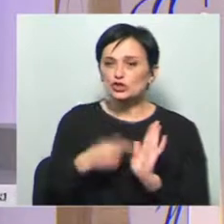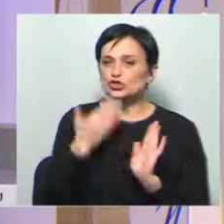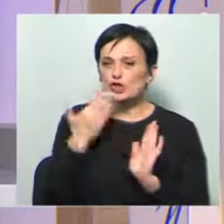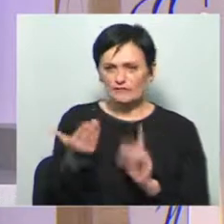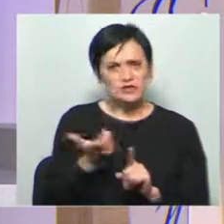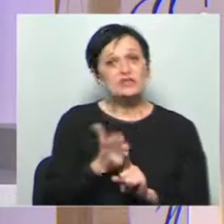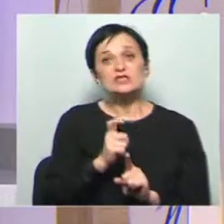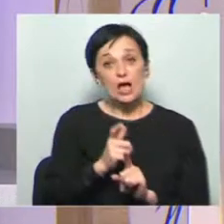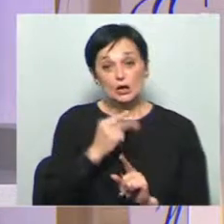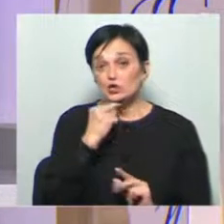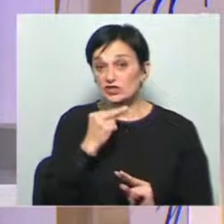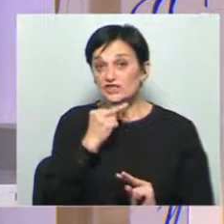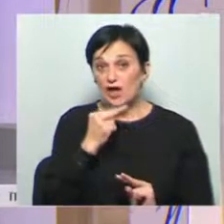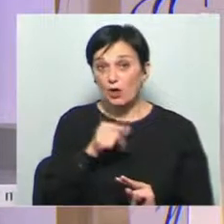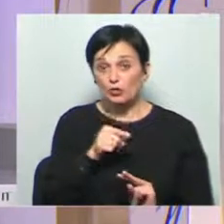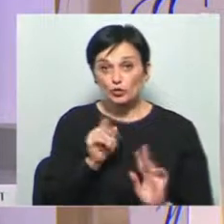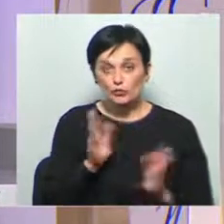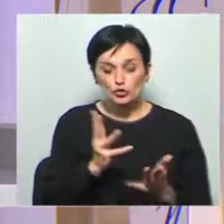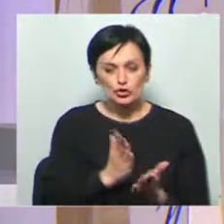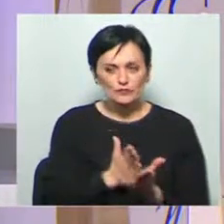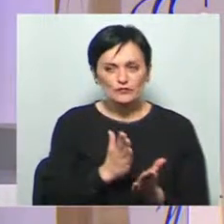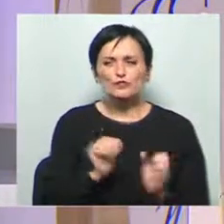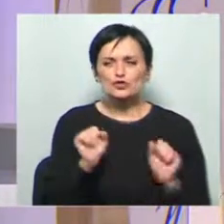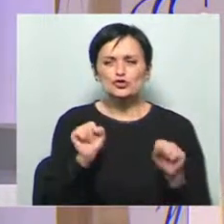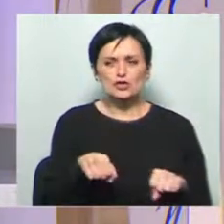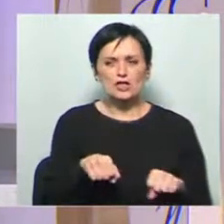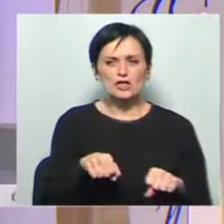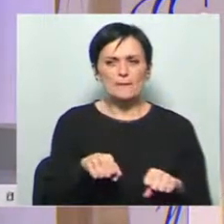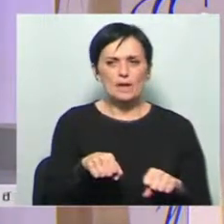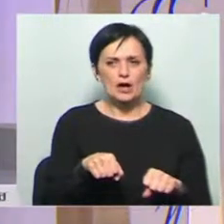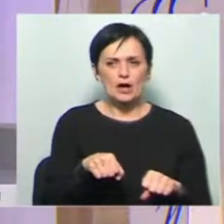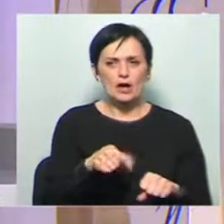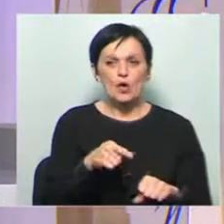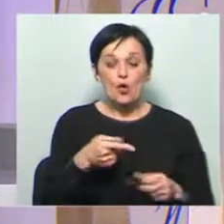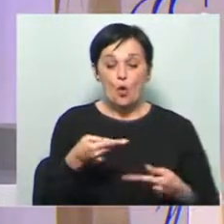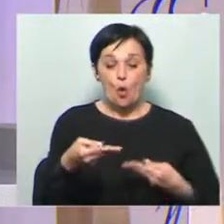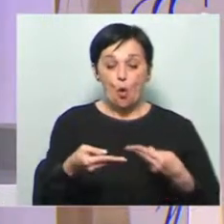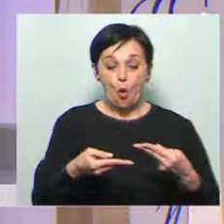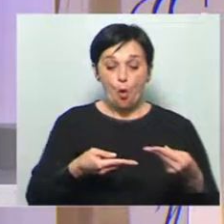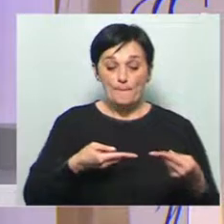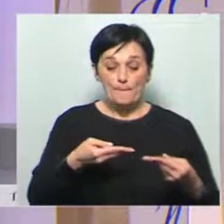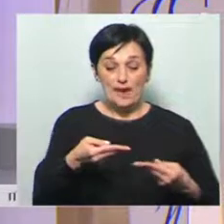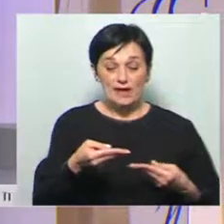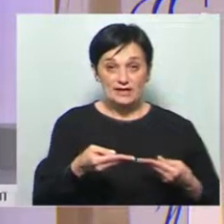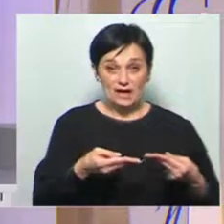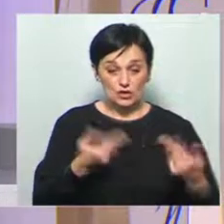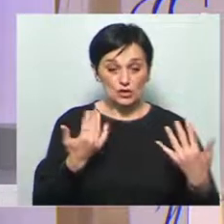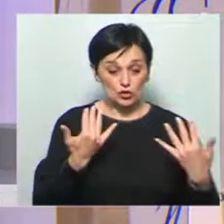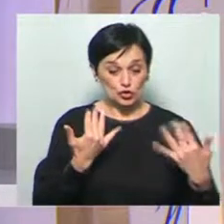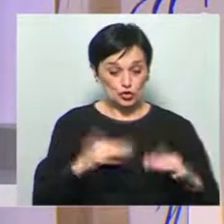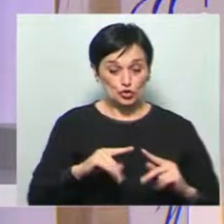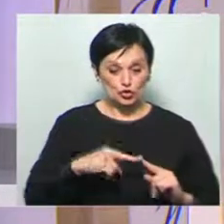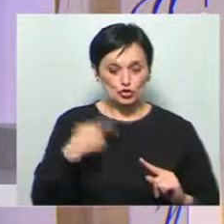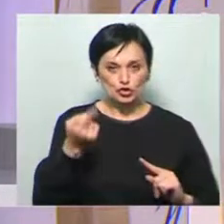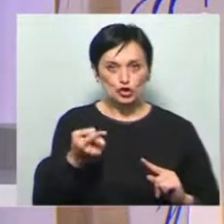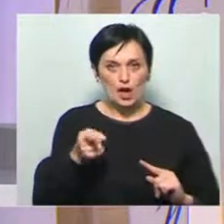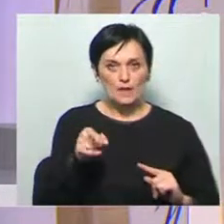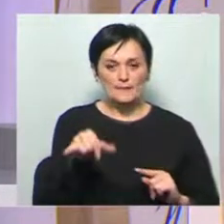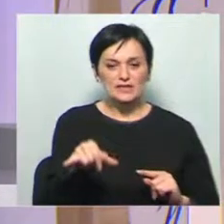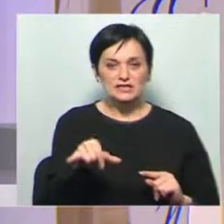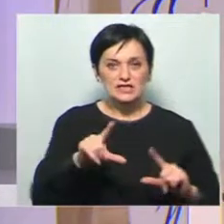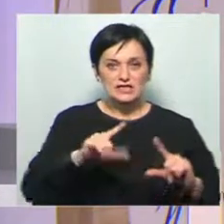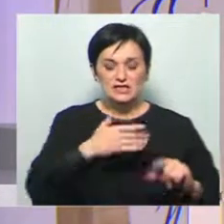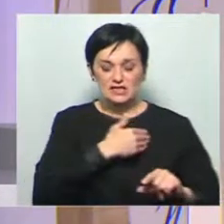შორის ეს ძალიან საყურადღებო შემთხვევაა და შეიძლება მაყურებელს ენიშნოს. ოპერაციის შემდეგ ჰქონდა